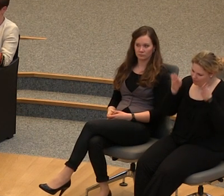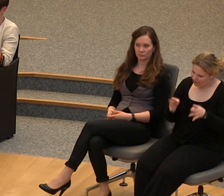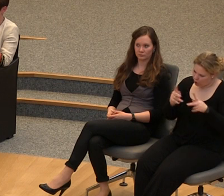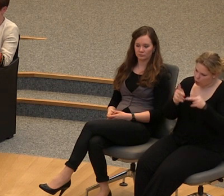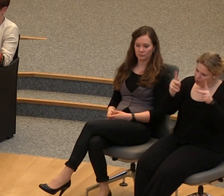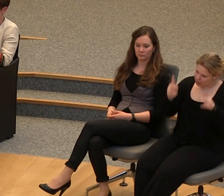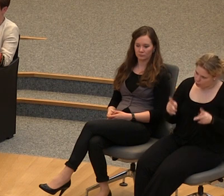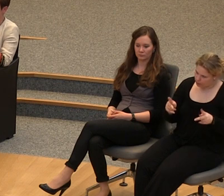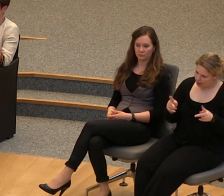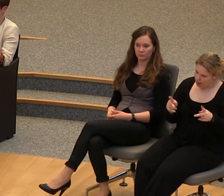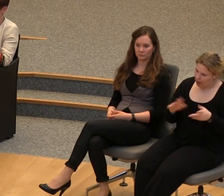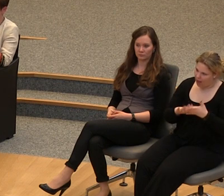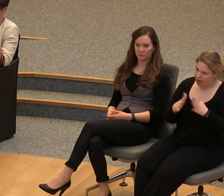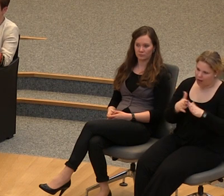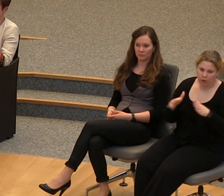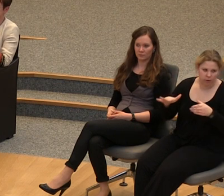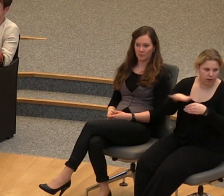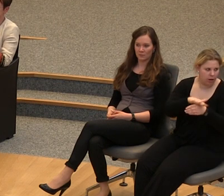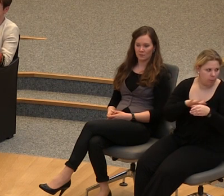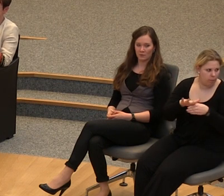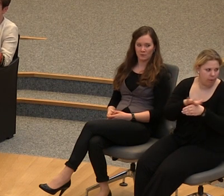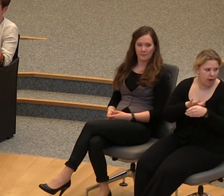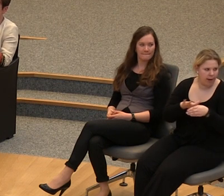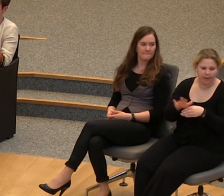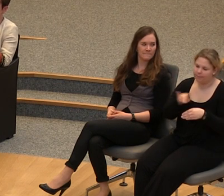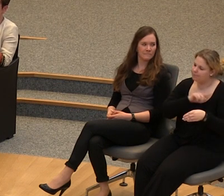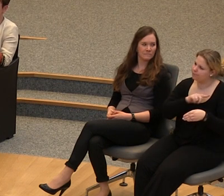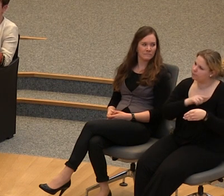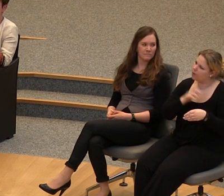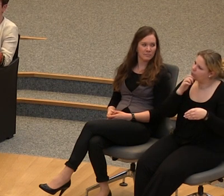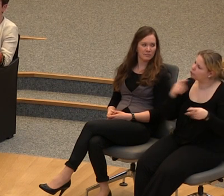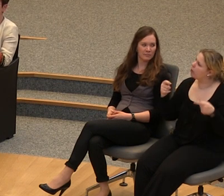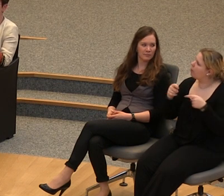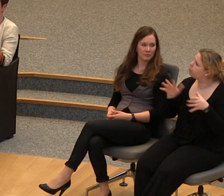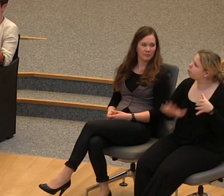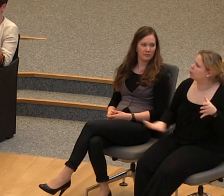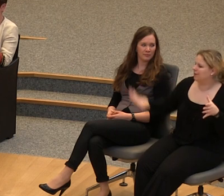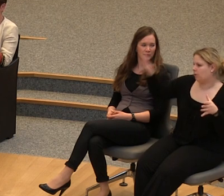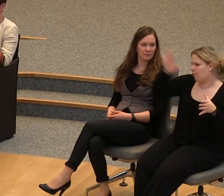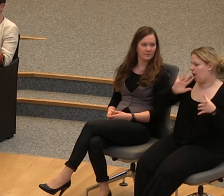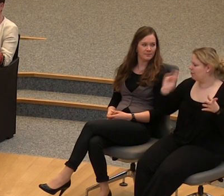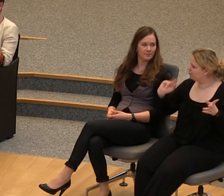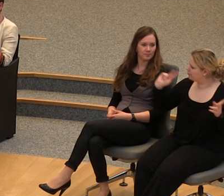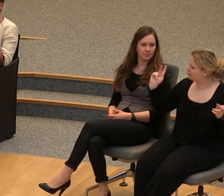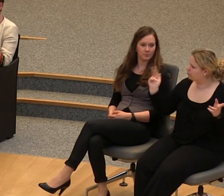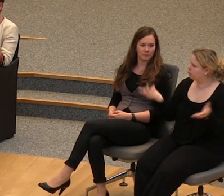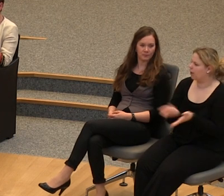konzeptionelle Handlungsformen zu entwickeln, dass man also sagt, bundesweit soll gelten, dass